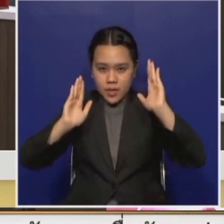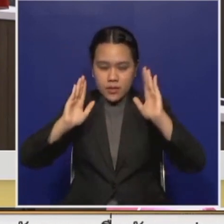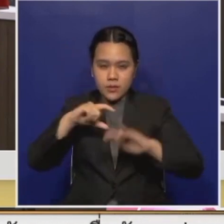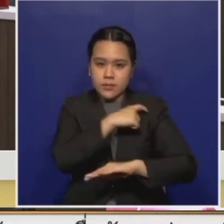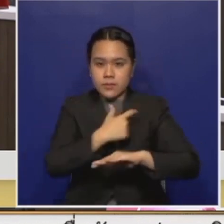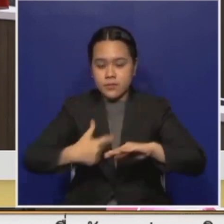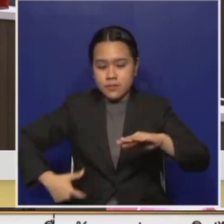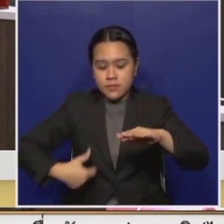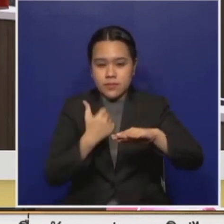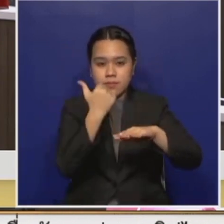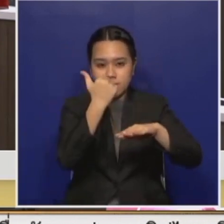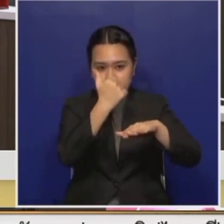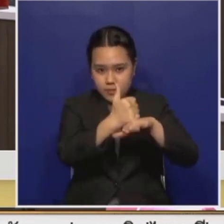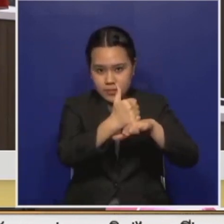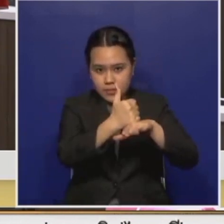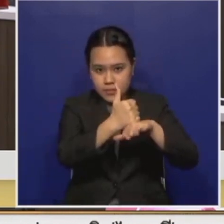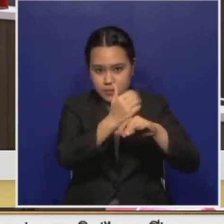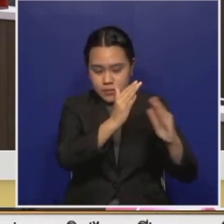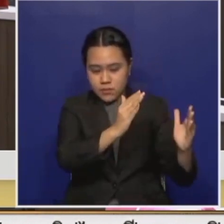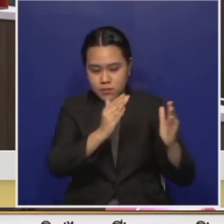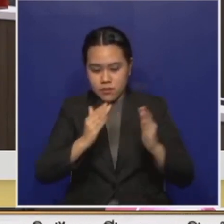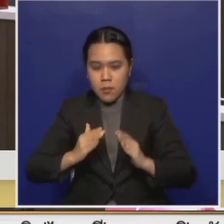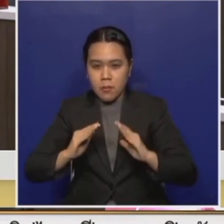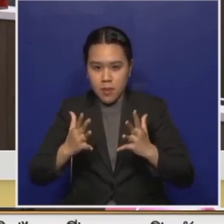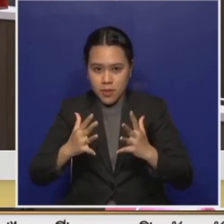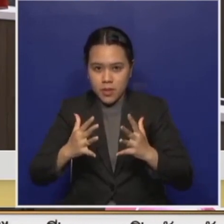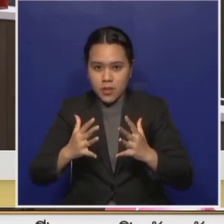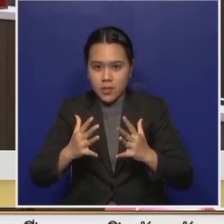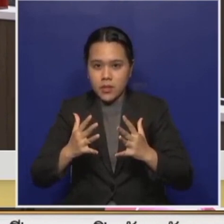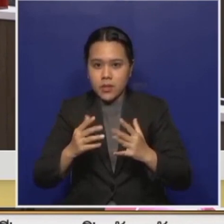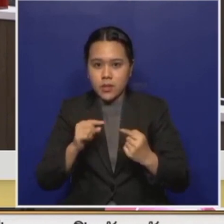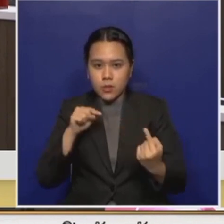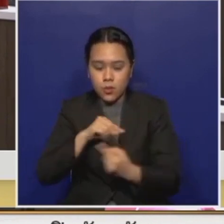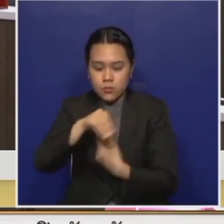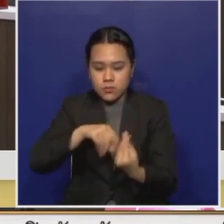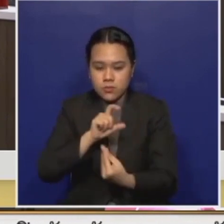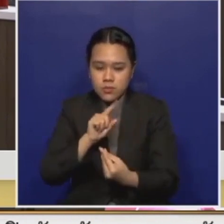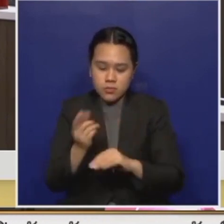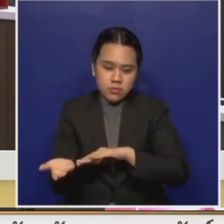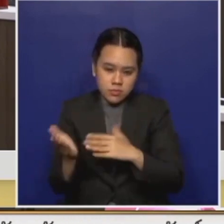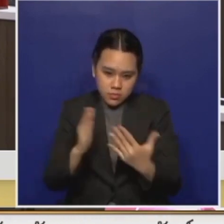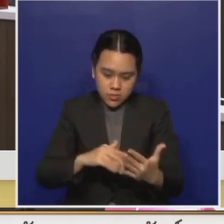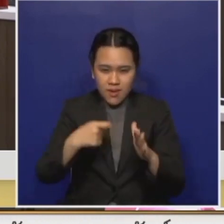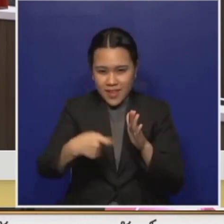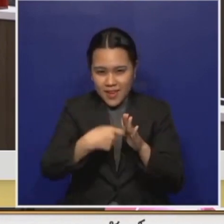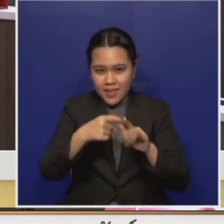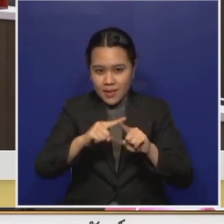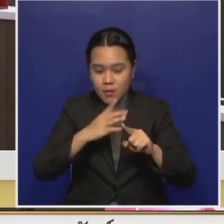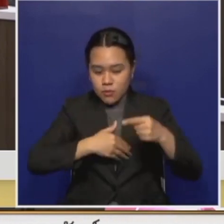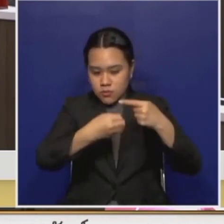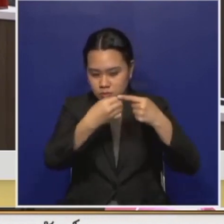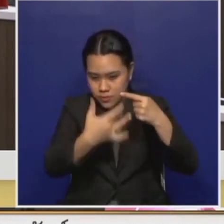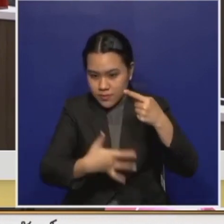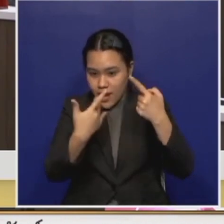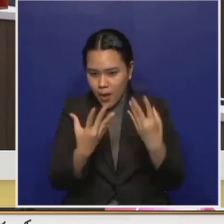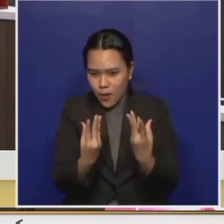สรสบ barelyทำให้การมองเกิด วิกกจล้มเหล็วอี้เป็นมเหตุทหมดที่ทผมจะนำเรีนและเข้าขย้ายรายนะเต็ต่